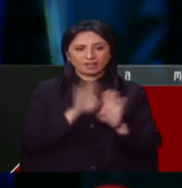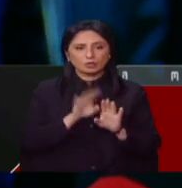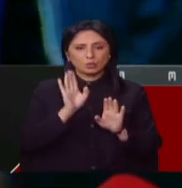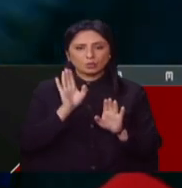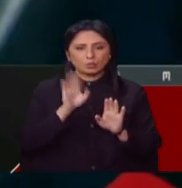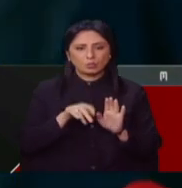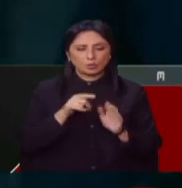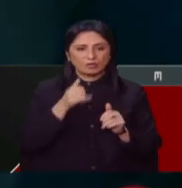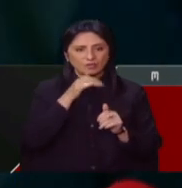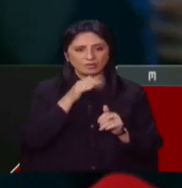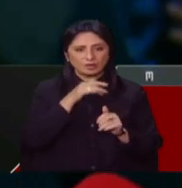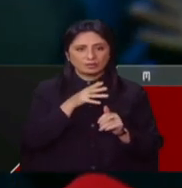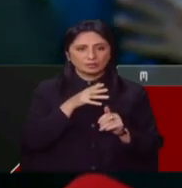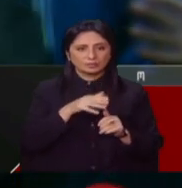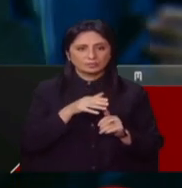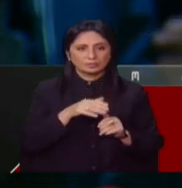რაც უფრო